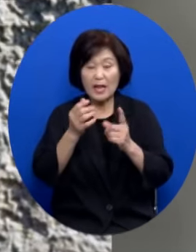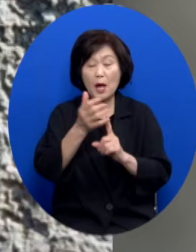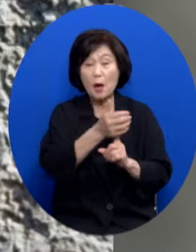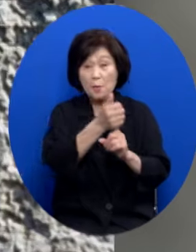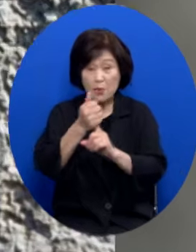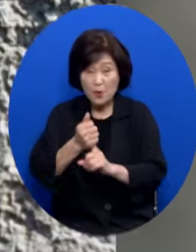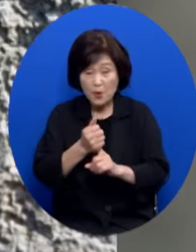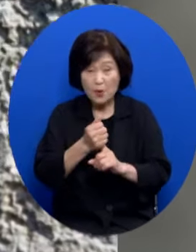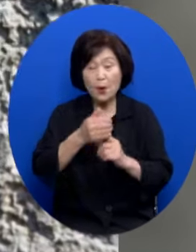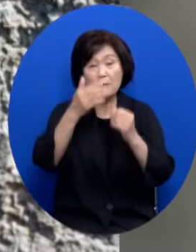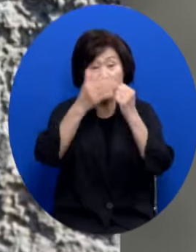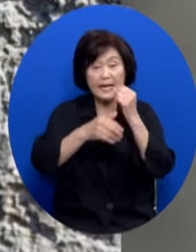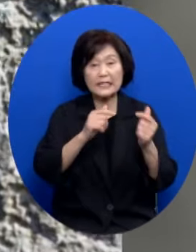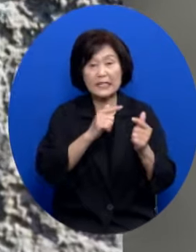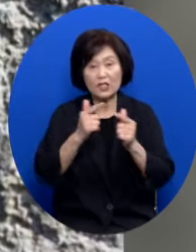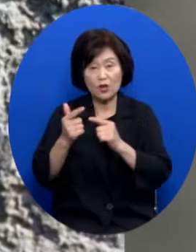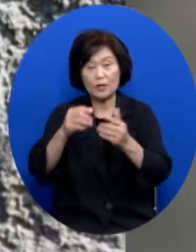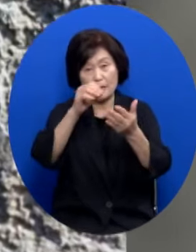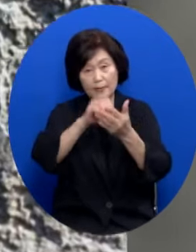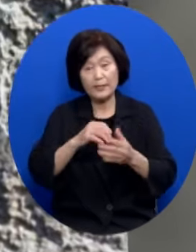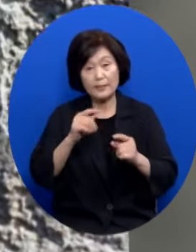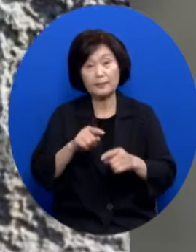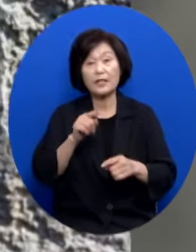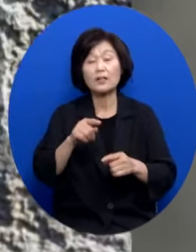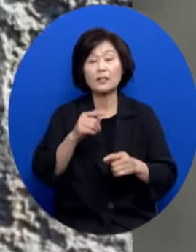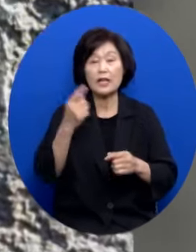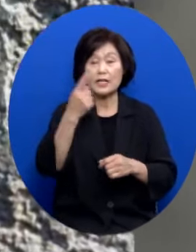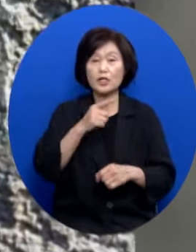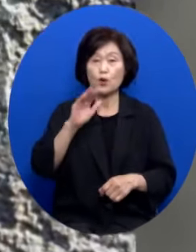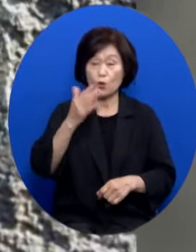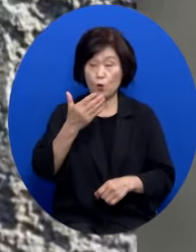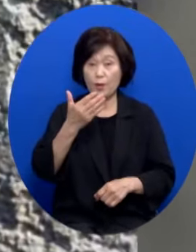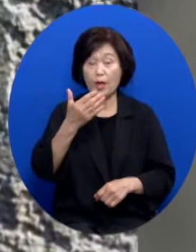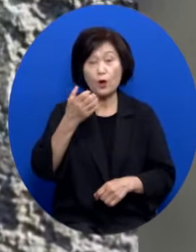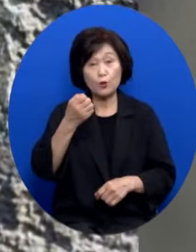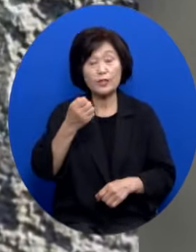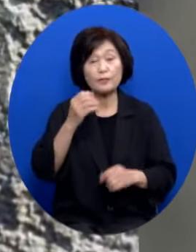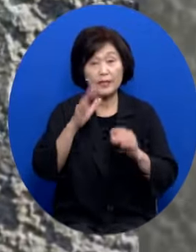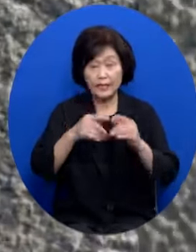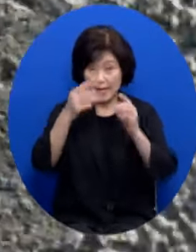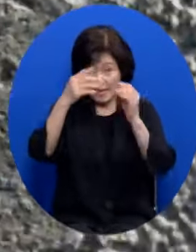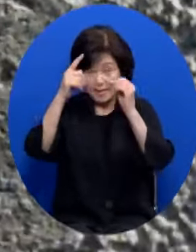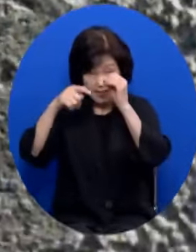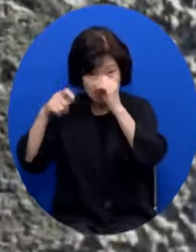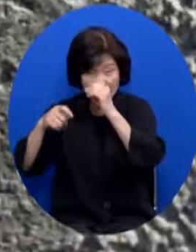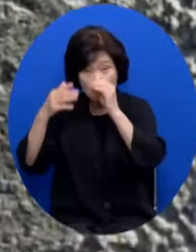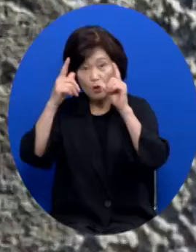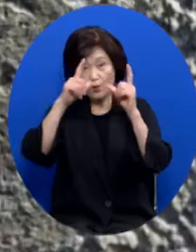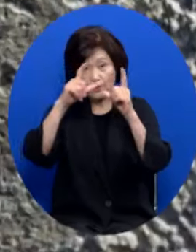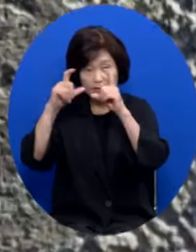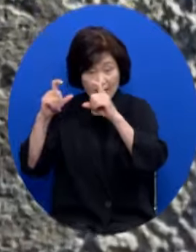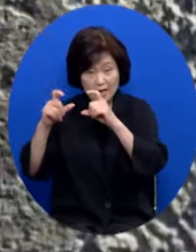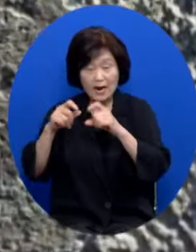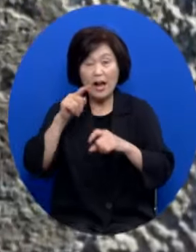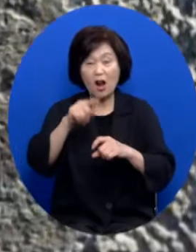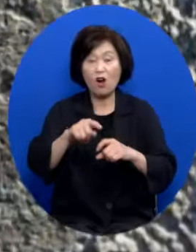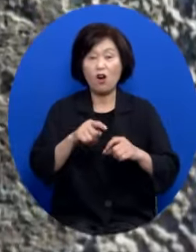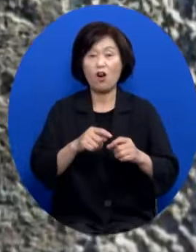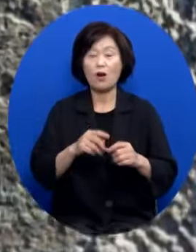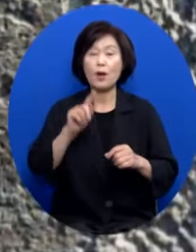기증받은 사진은 원로학자 강우방 씨가 1990년대에 촬영한 울주 대곡리 반구대 암각화